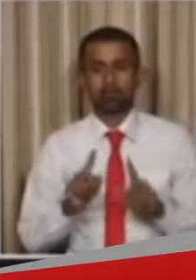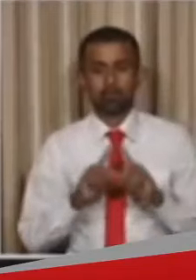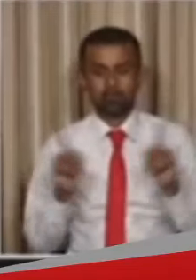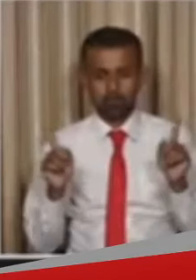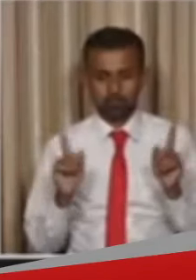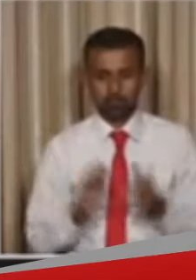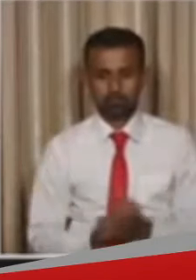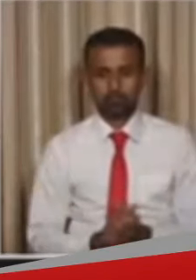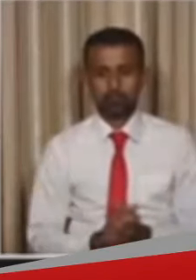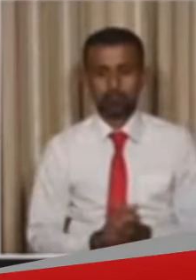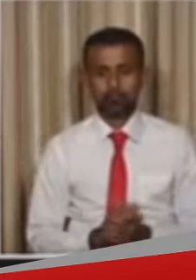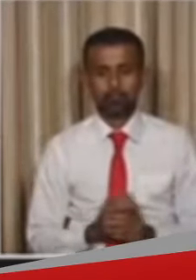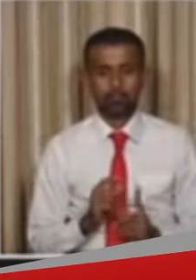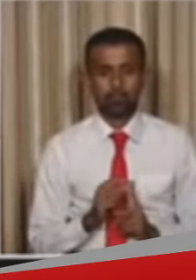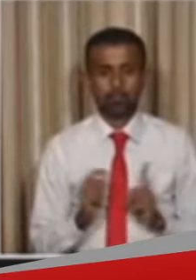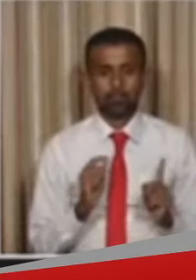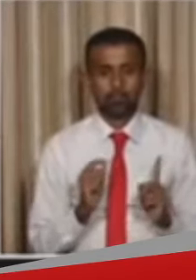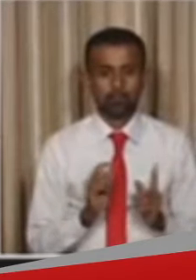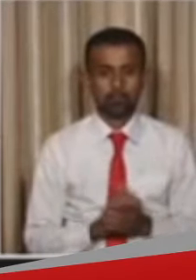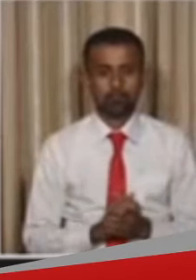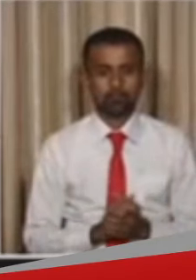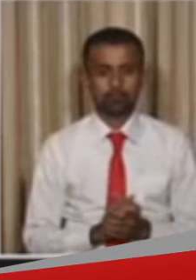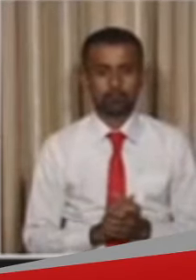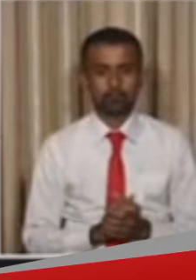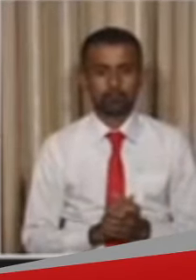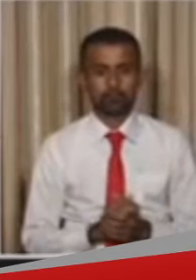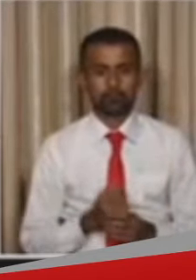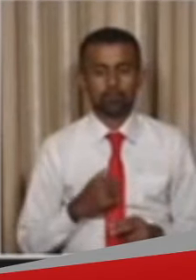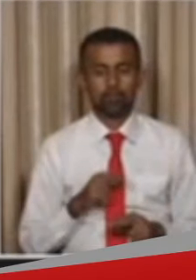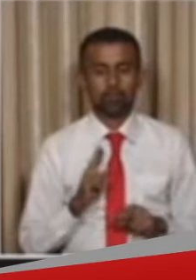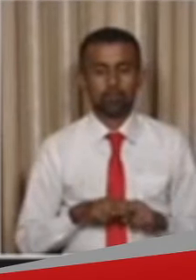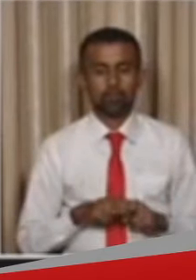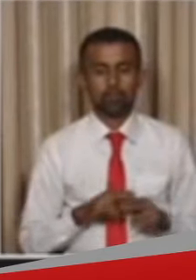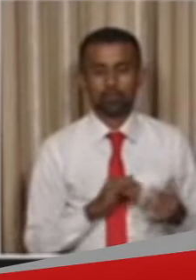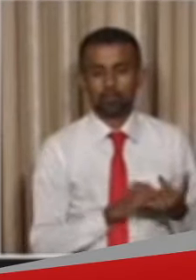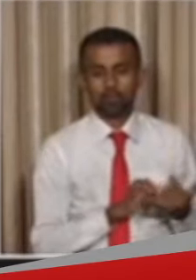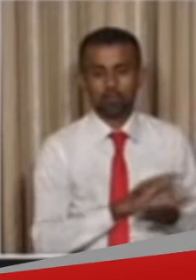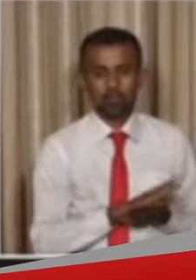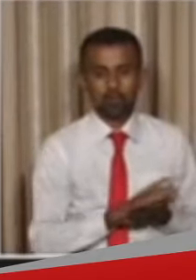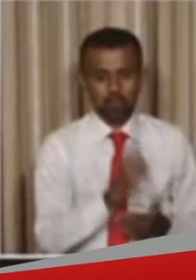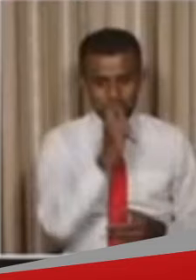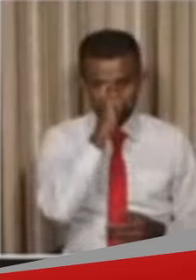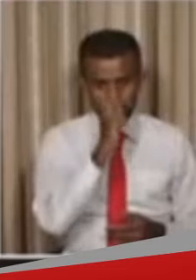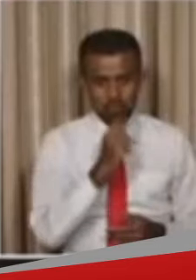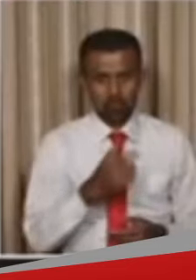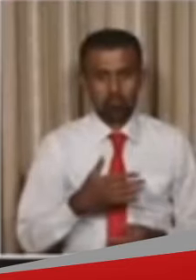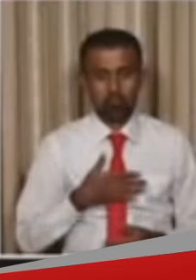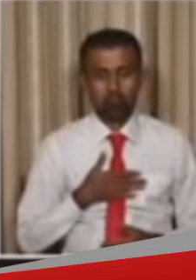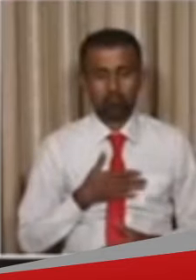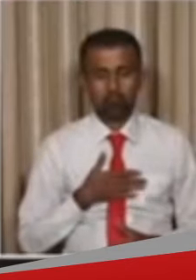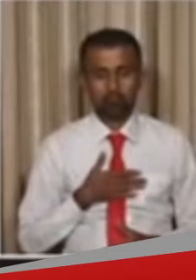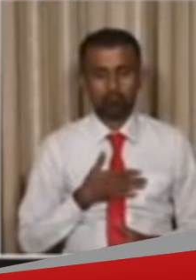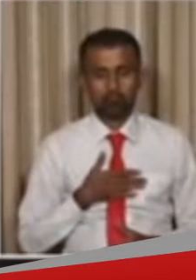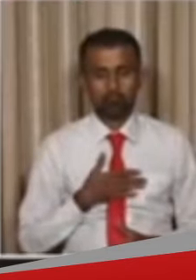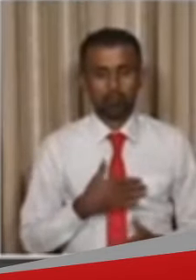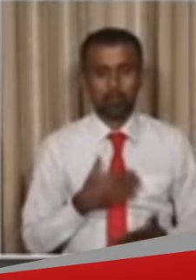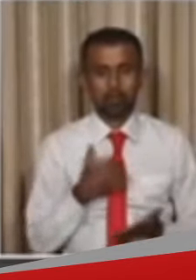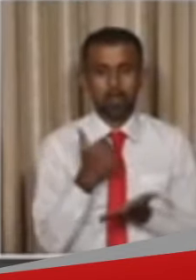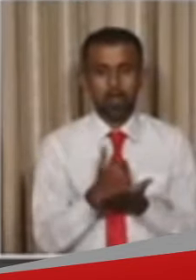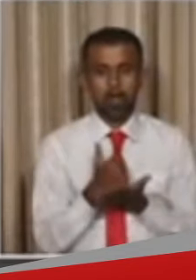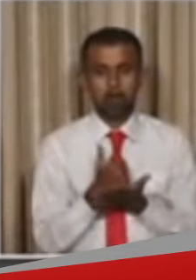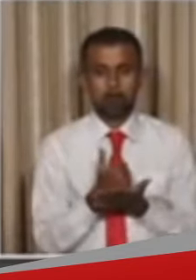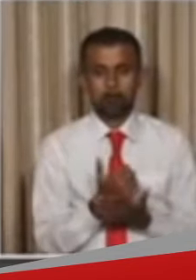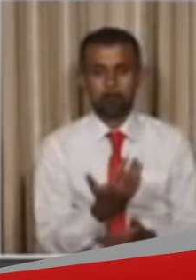ගරු මුලාසනාවට මන්ත්‍රතුමයනි මගේ මිත්‍ර ශෙහාන් සේමසිංහ මැතිතුමාත් මමත් මහබැංකුව ඉදිරියේ